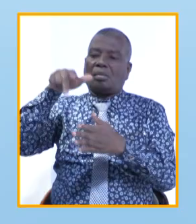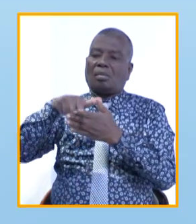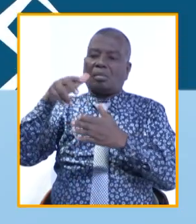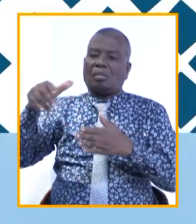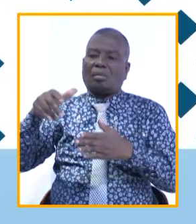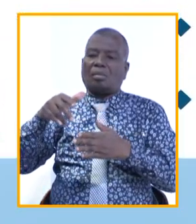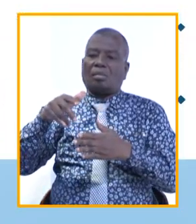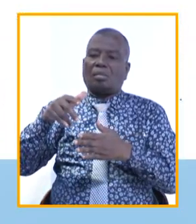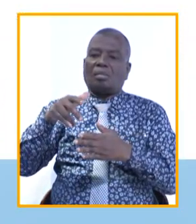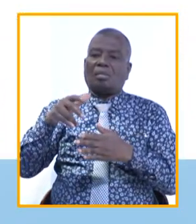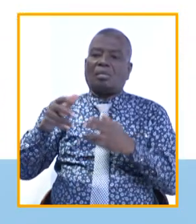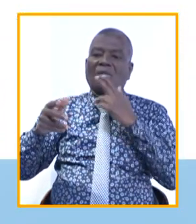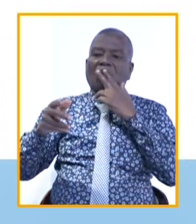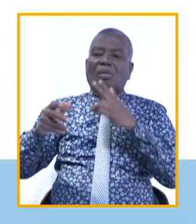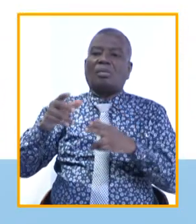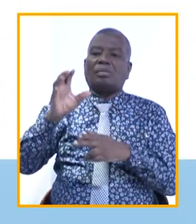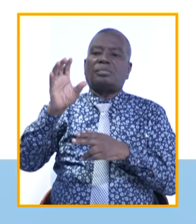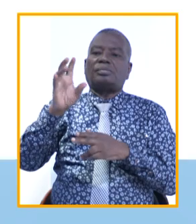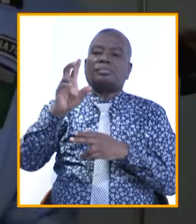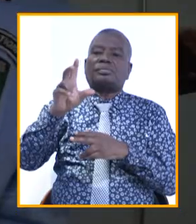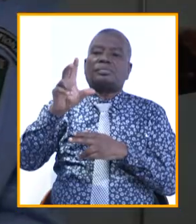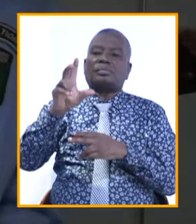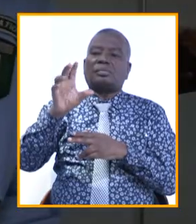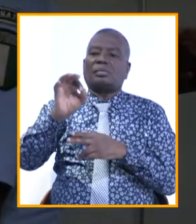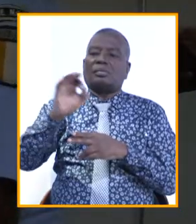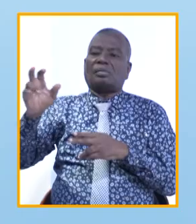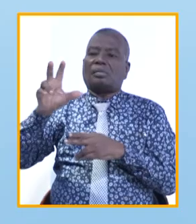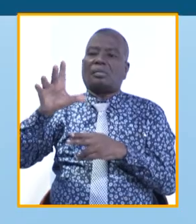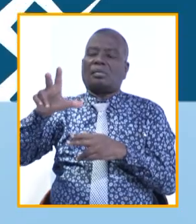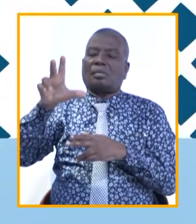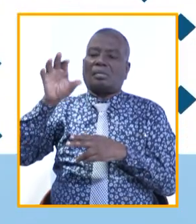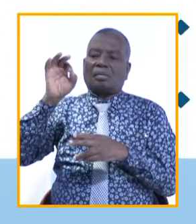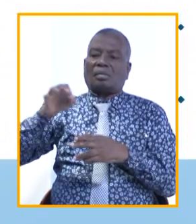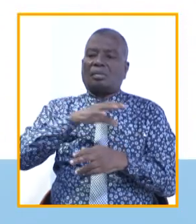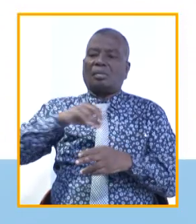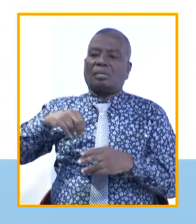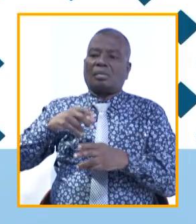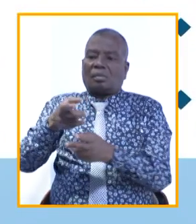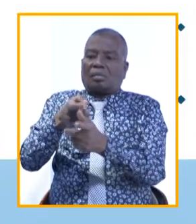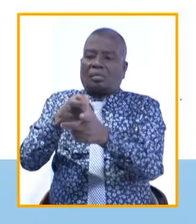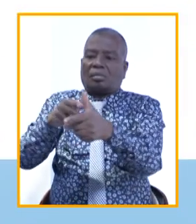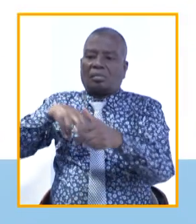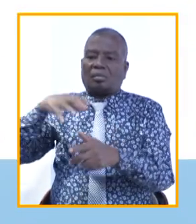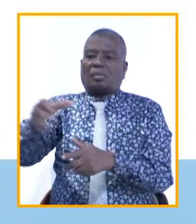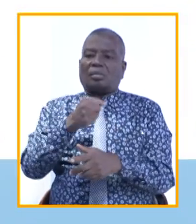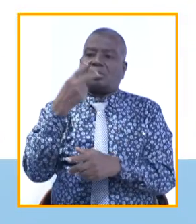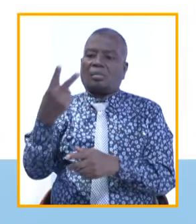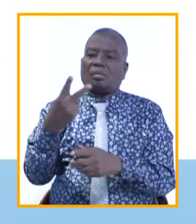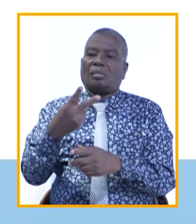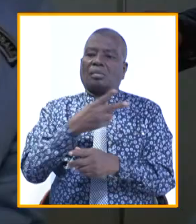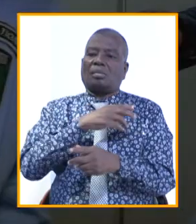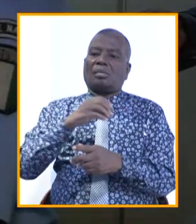saisi à hauteur de 939 kg, les armes à feu, nous en avons saisi 2.